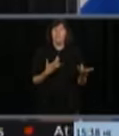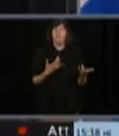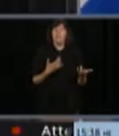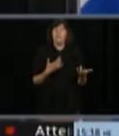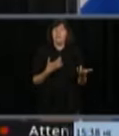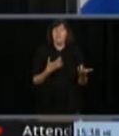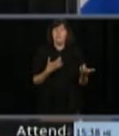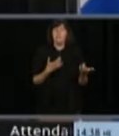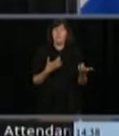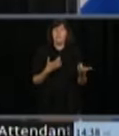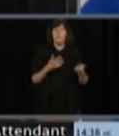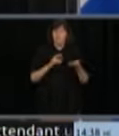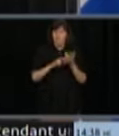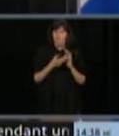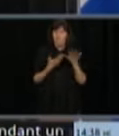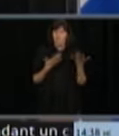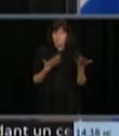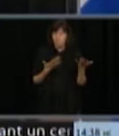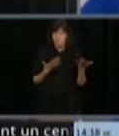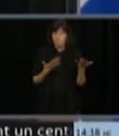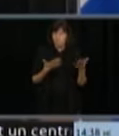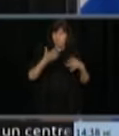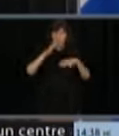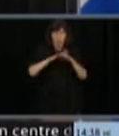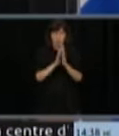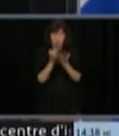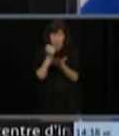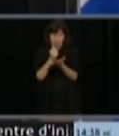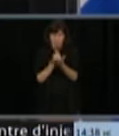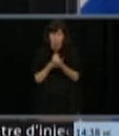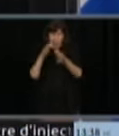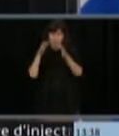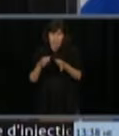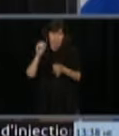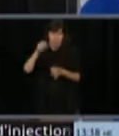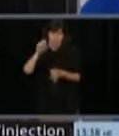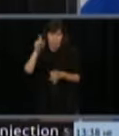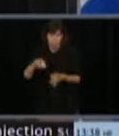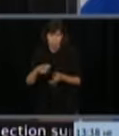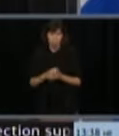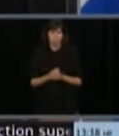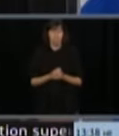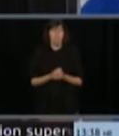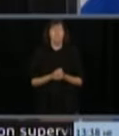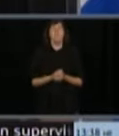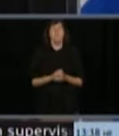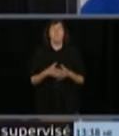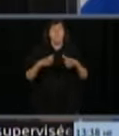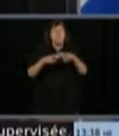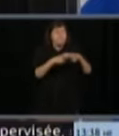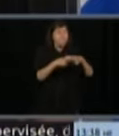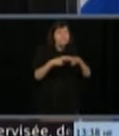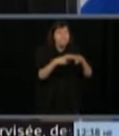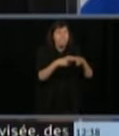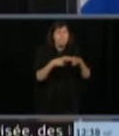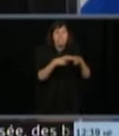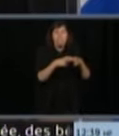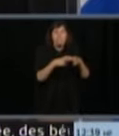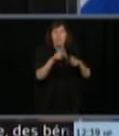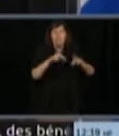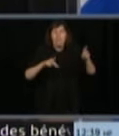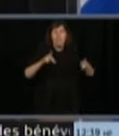pas concernant le passeport, sauf pour une petite, petite minorité qui conteste la présence du passeport. Par